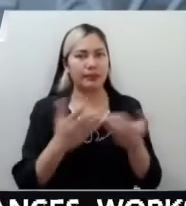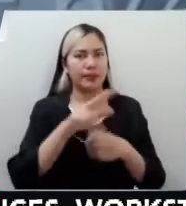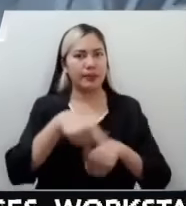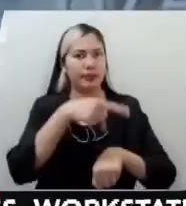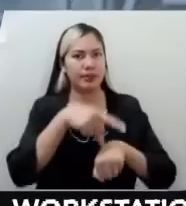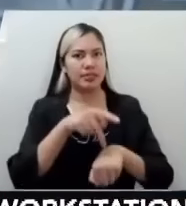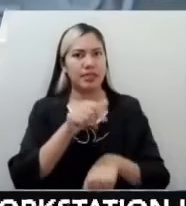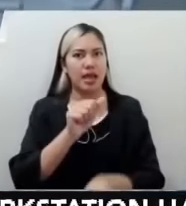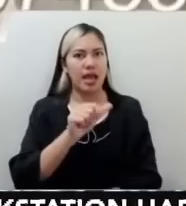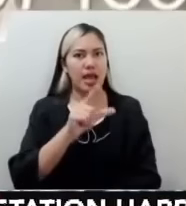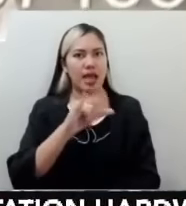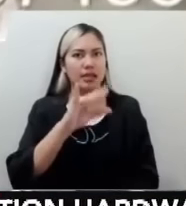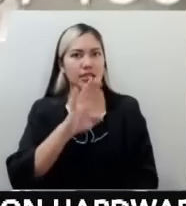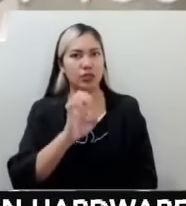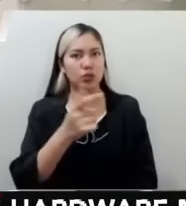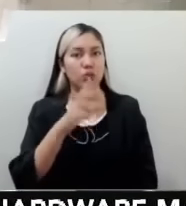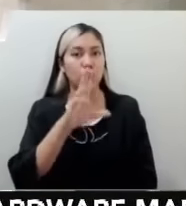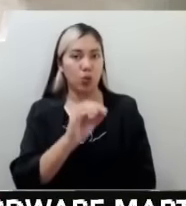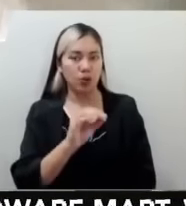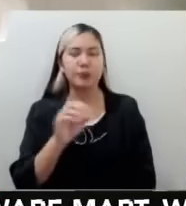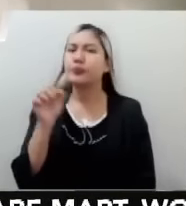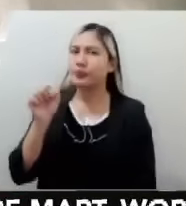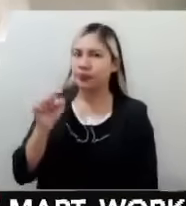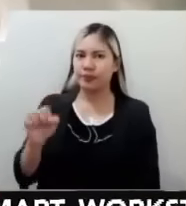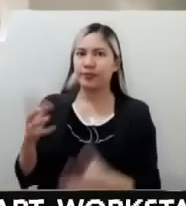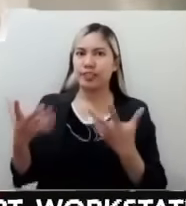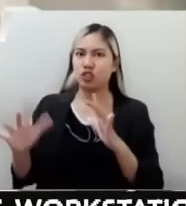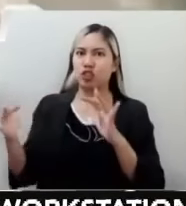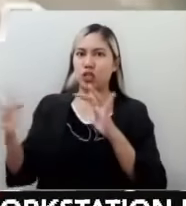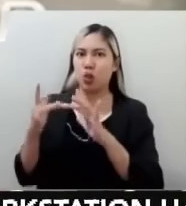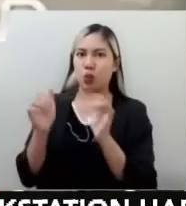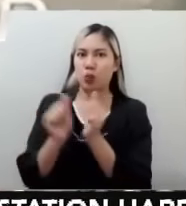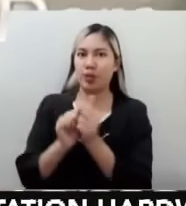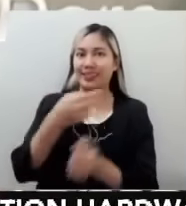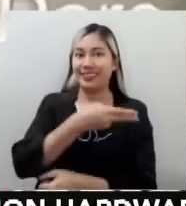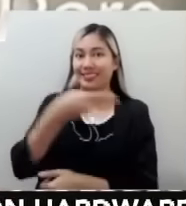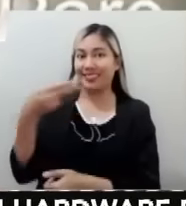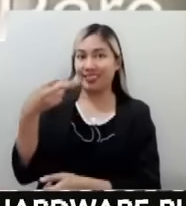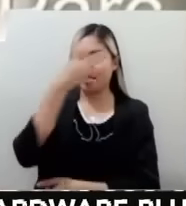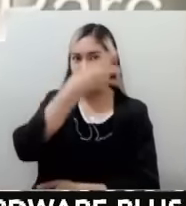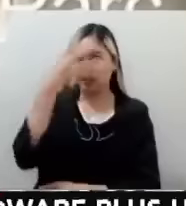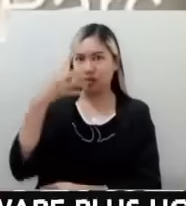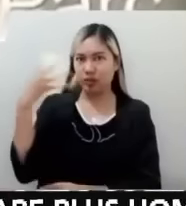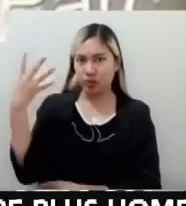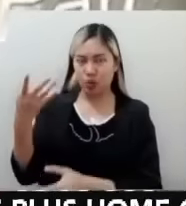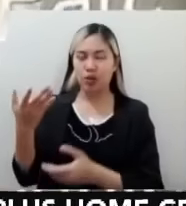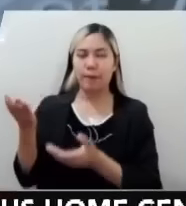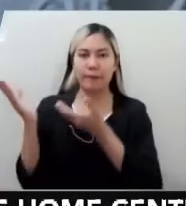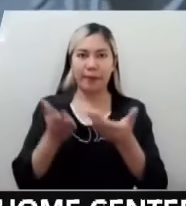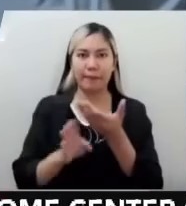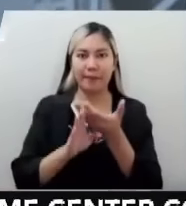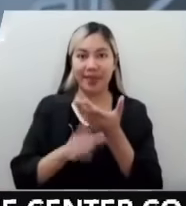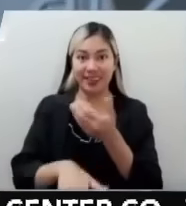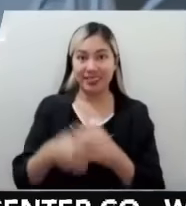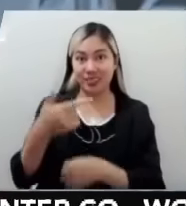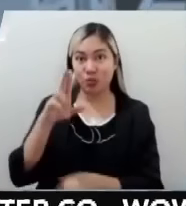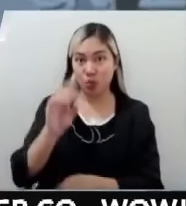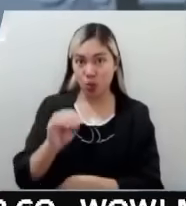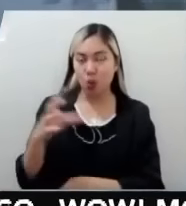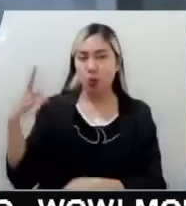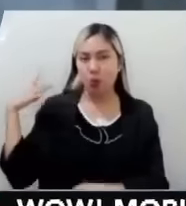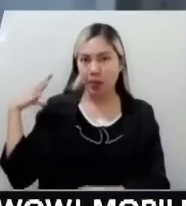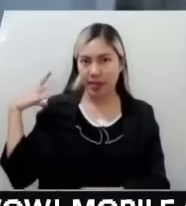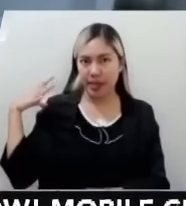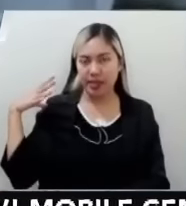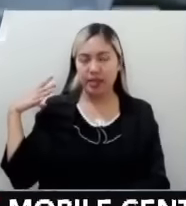Indonesian Immigration with regards to the return of Mayor Alice Go. Inaantay po natin and we are